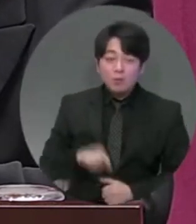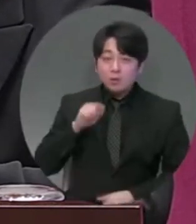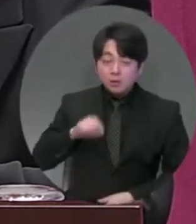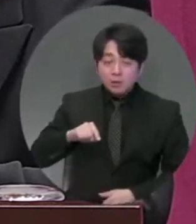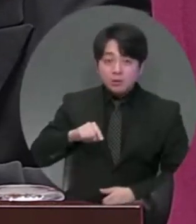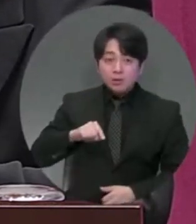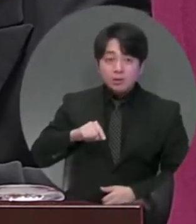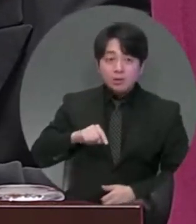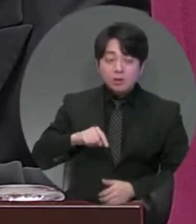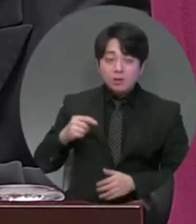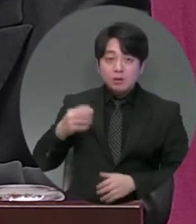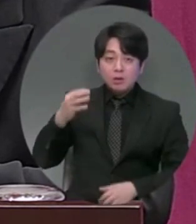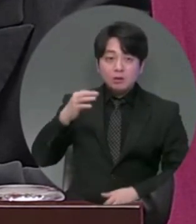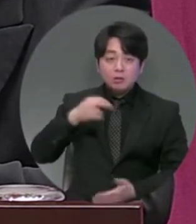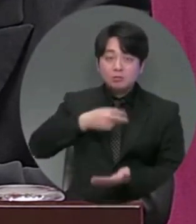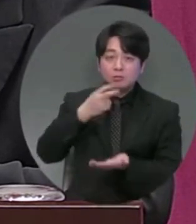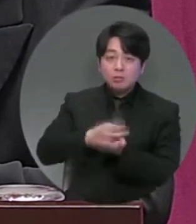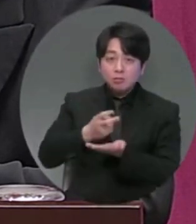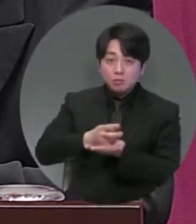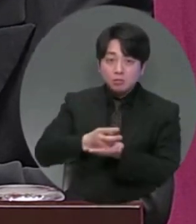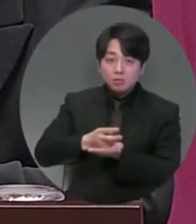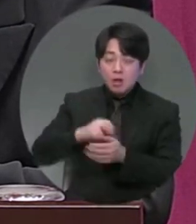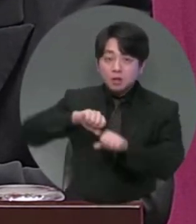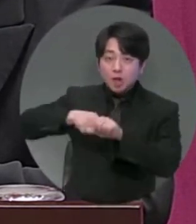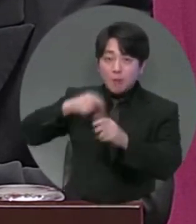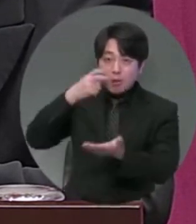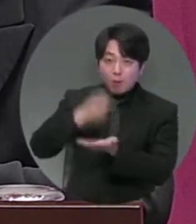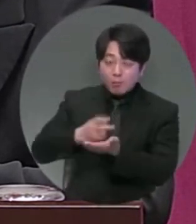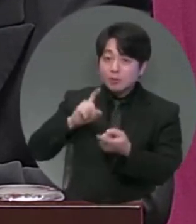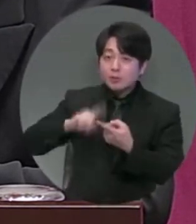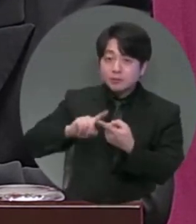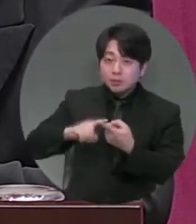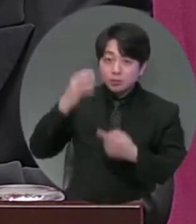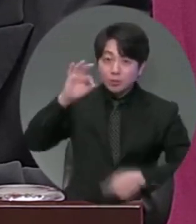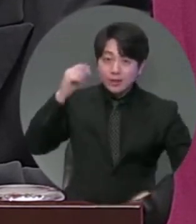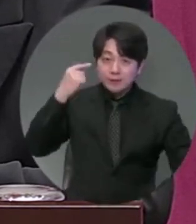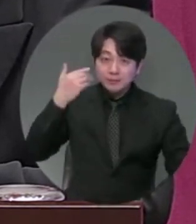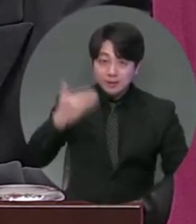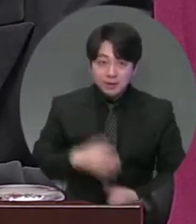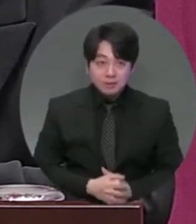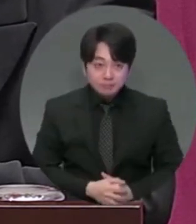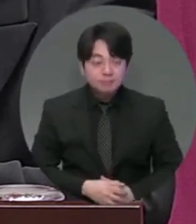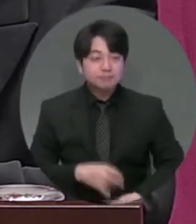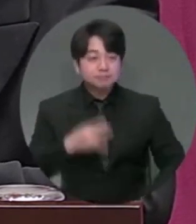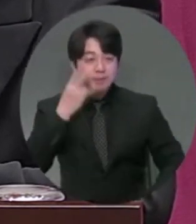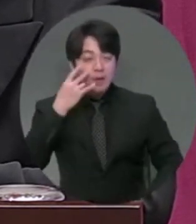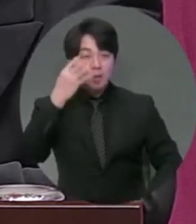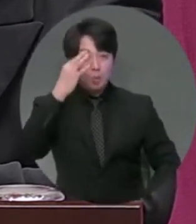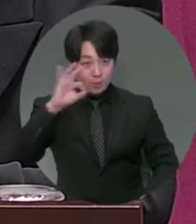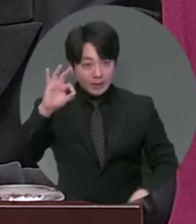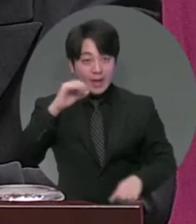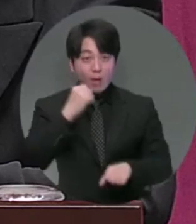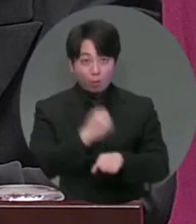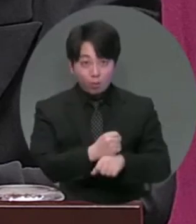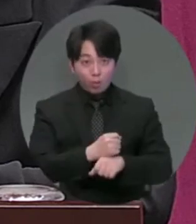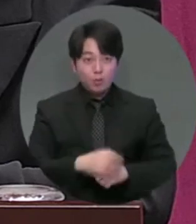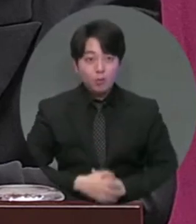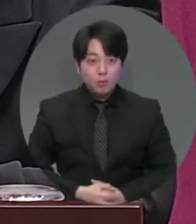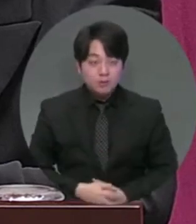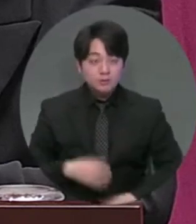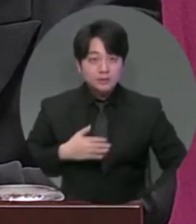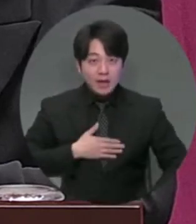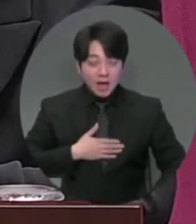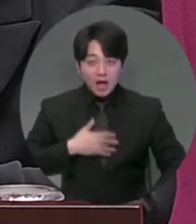반대하십니까 그 분재에 대해서 여러 가지 생각이 있다는 거 동의하고요 그리고 제가 성범죄 피해자를